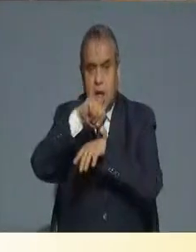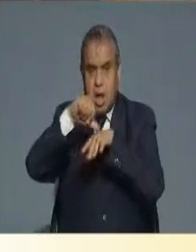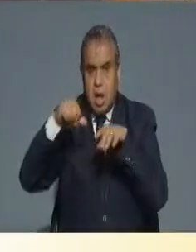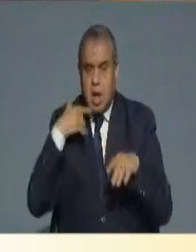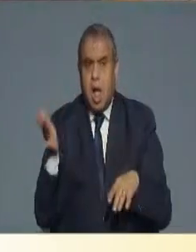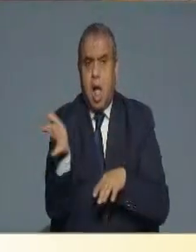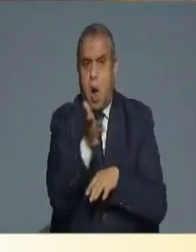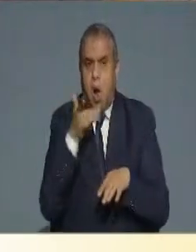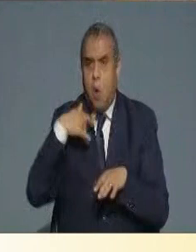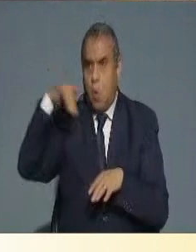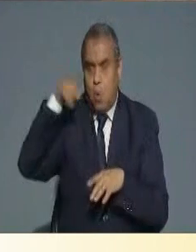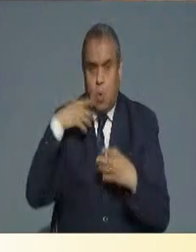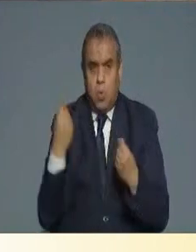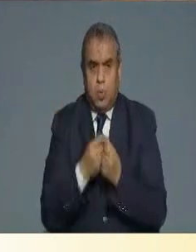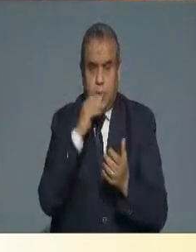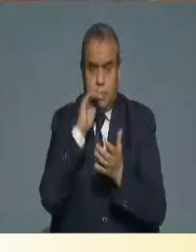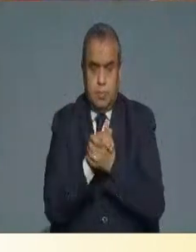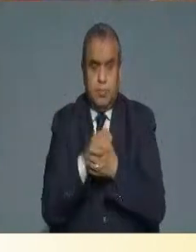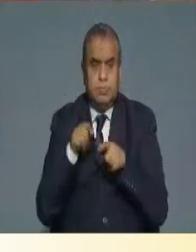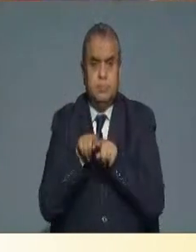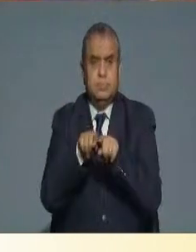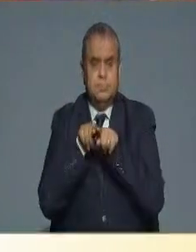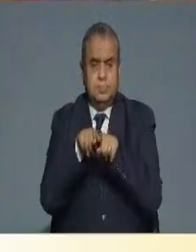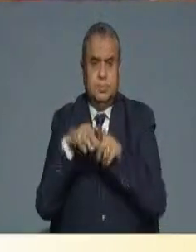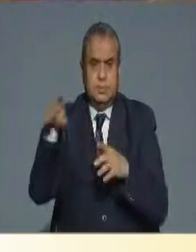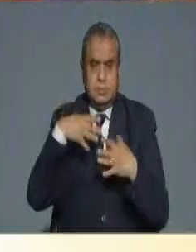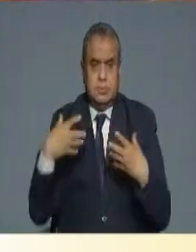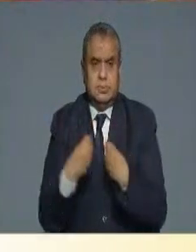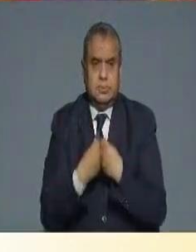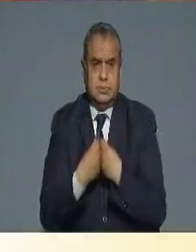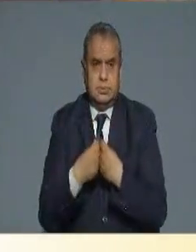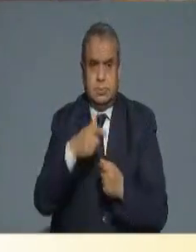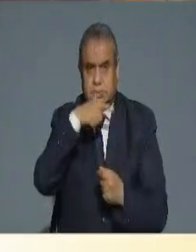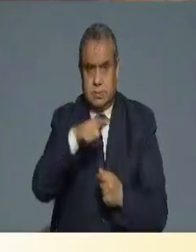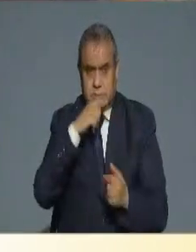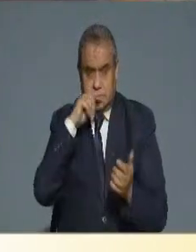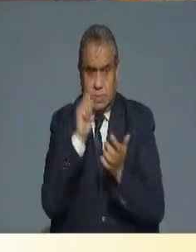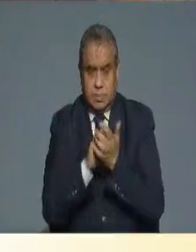في الخليج دايما جنب مننا يعني. لكن أنا بسجل هنا موقف خاص